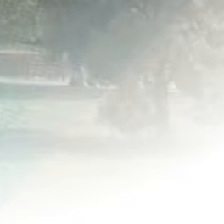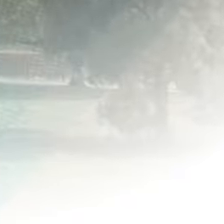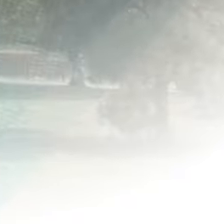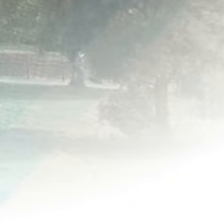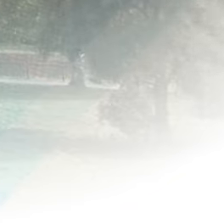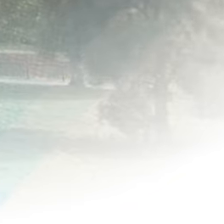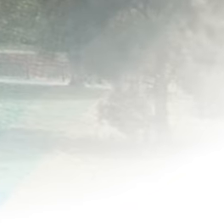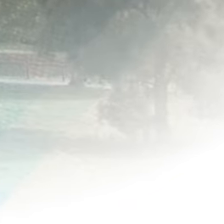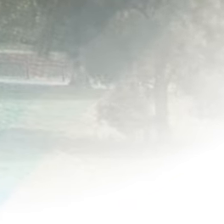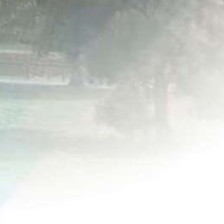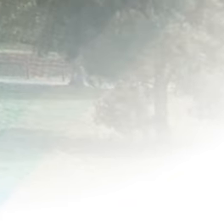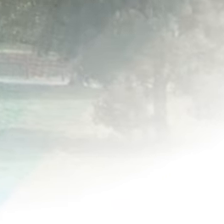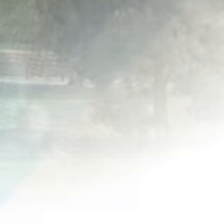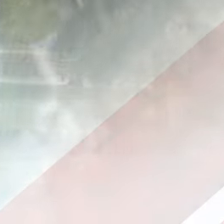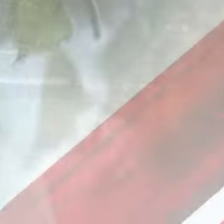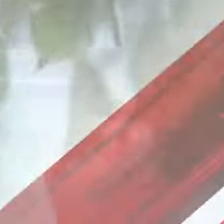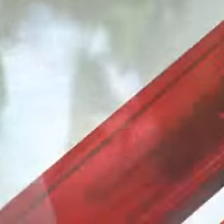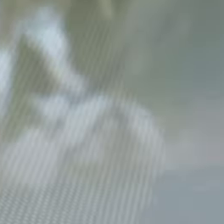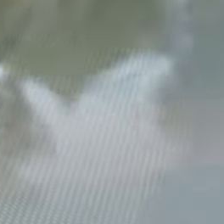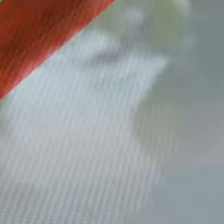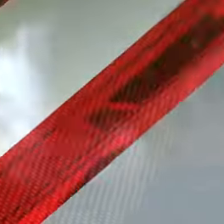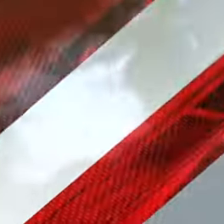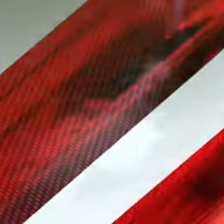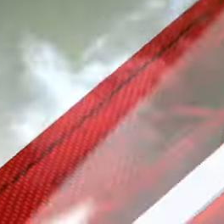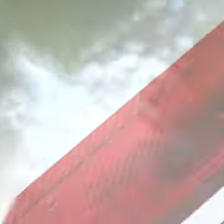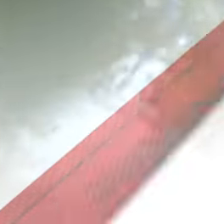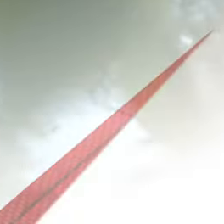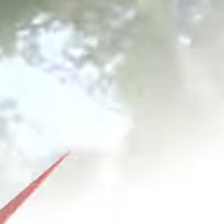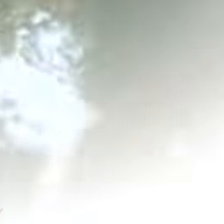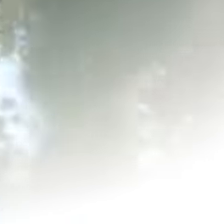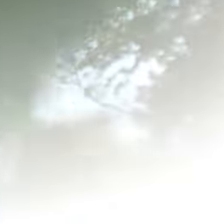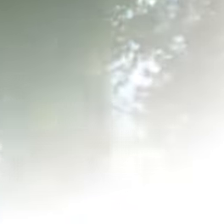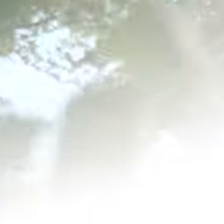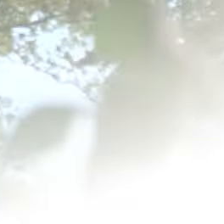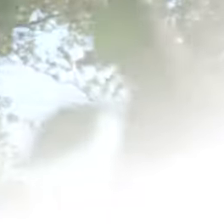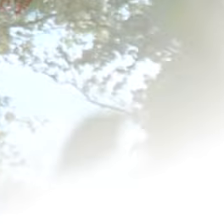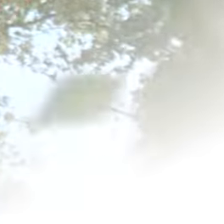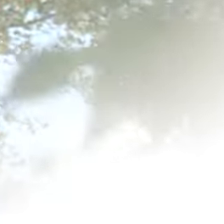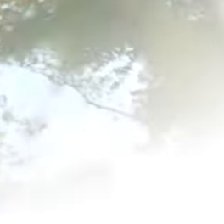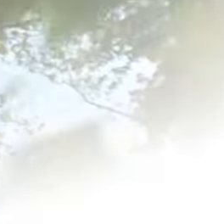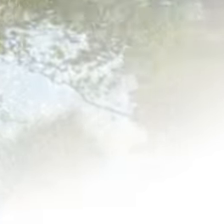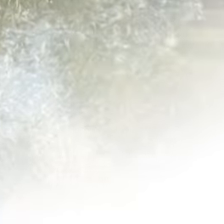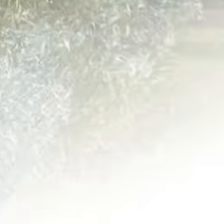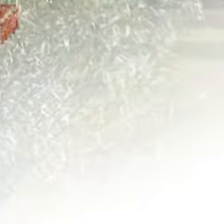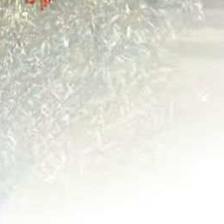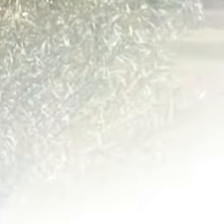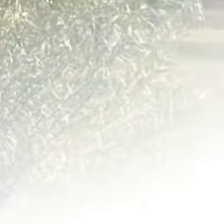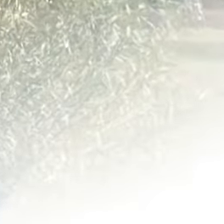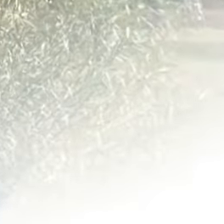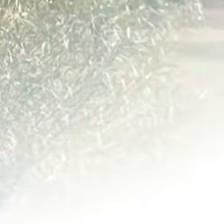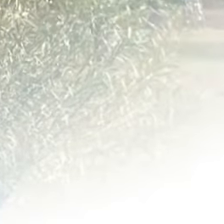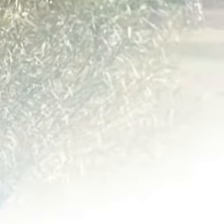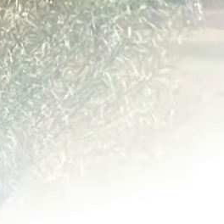Геамагнітная сітуацыя ў чацвер 14 лістапада будзе даволі спрыяльнай. Сонечная актыўнасць